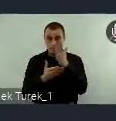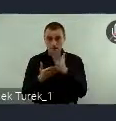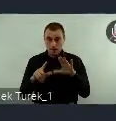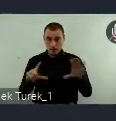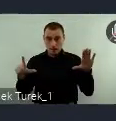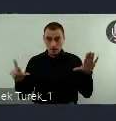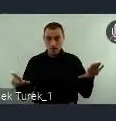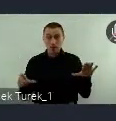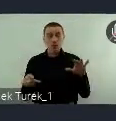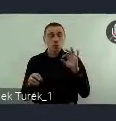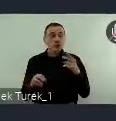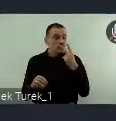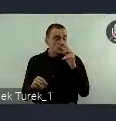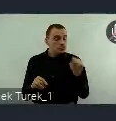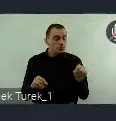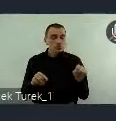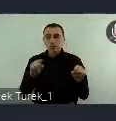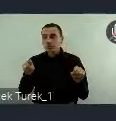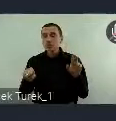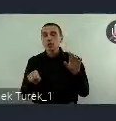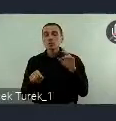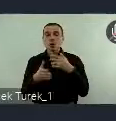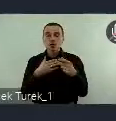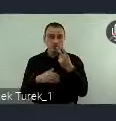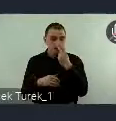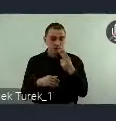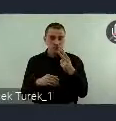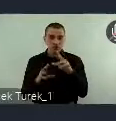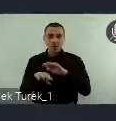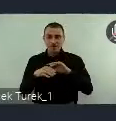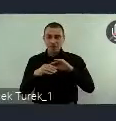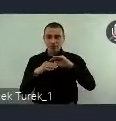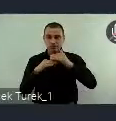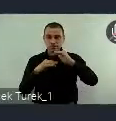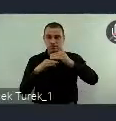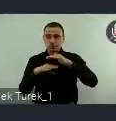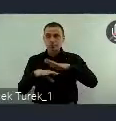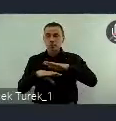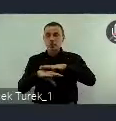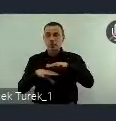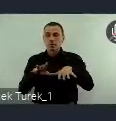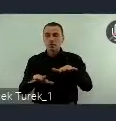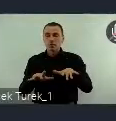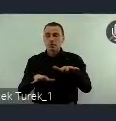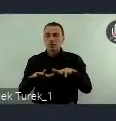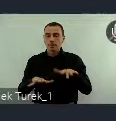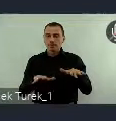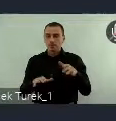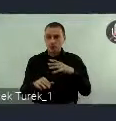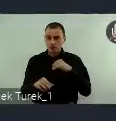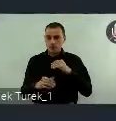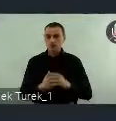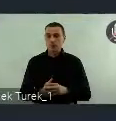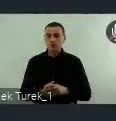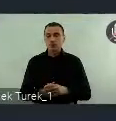odczytać dotykiem osoba niewidoma to jest wypukła mapa to jest wszystko wypukłe tutaj można sobie wejść do budynku zobaczyć na